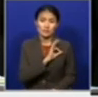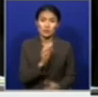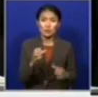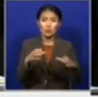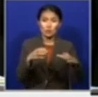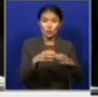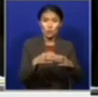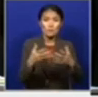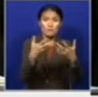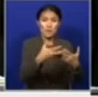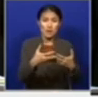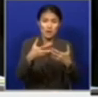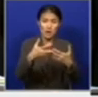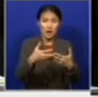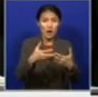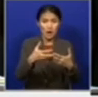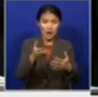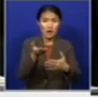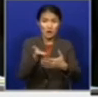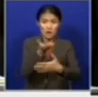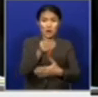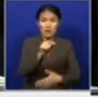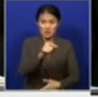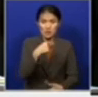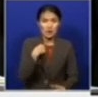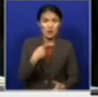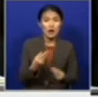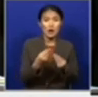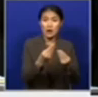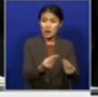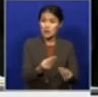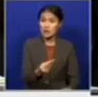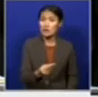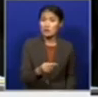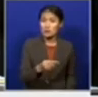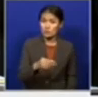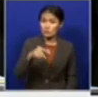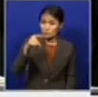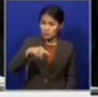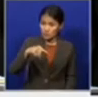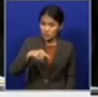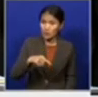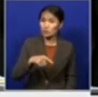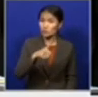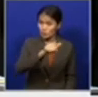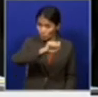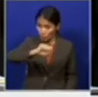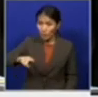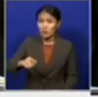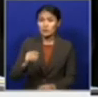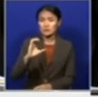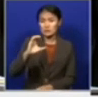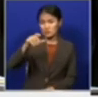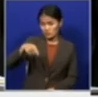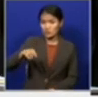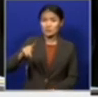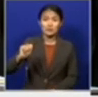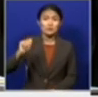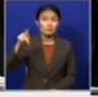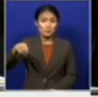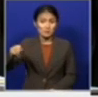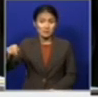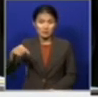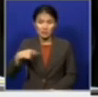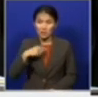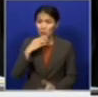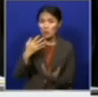ม2563ที่จะถึงนี้ค่ะข้อตกลงฉบับนี้ให้สิทธิพิเศษในกลุ่มสมาชิกอเมริกาเหนือมากกว่า